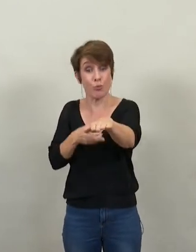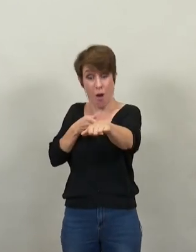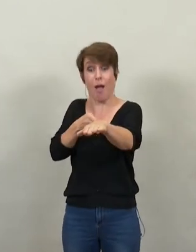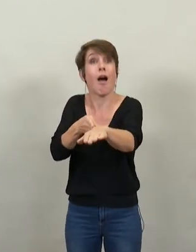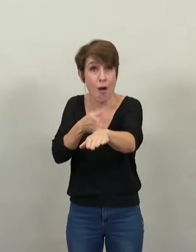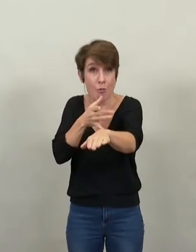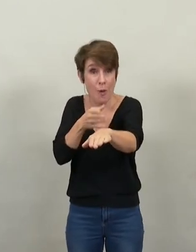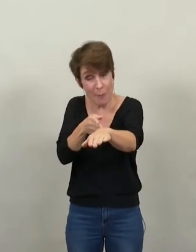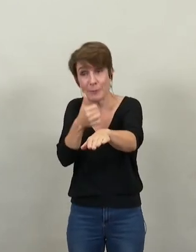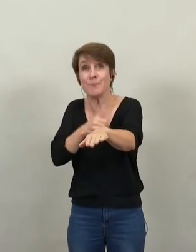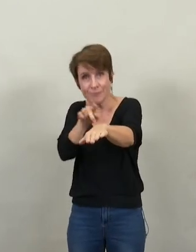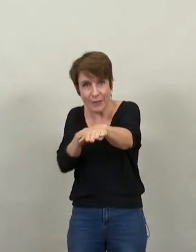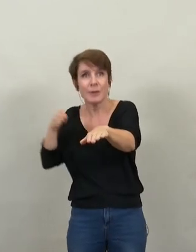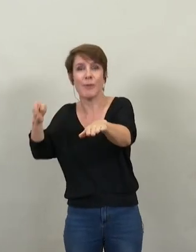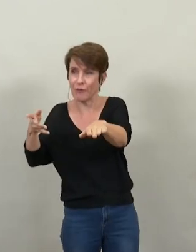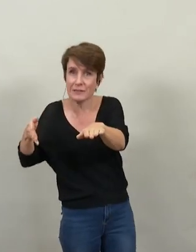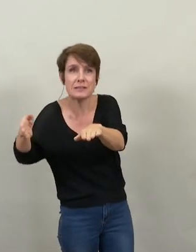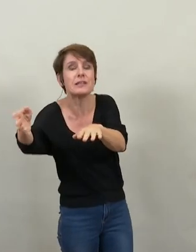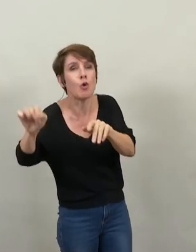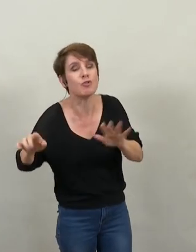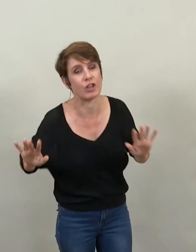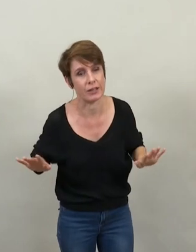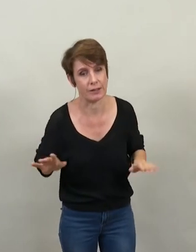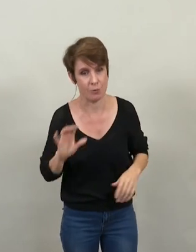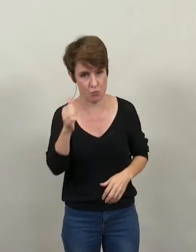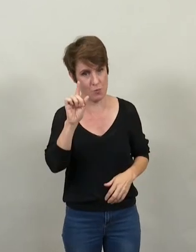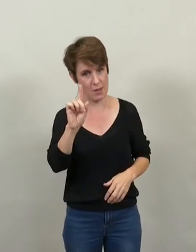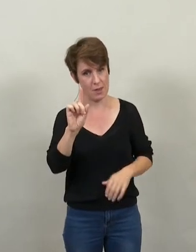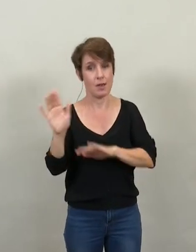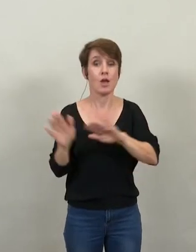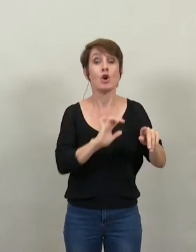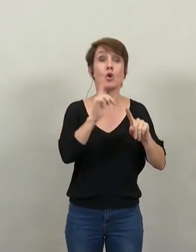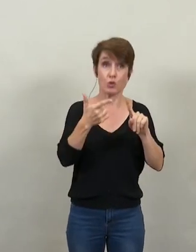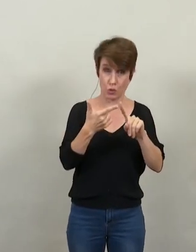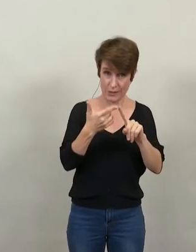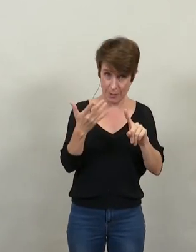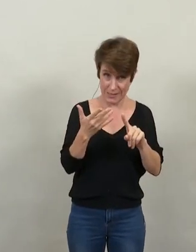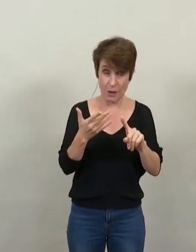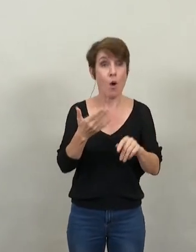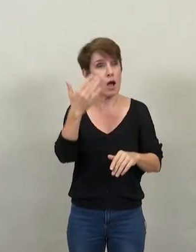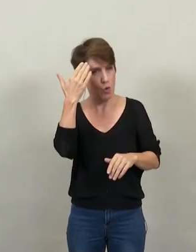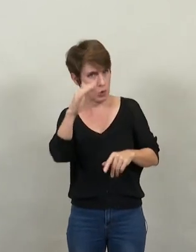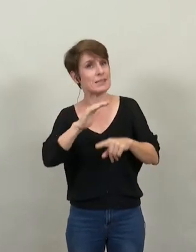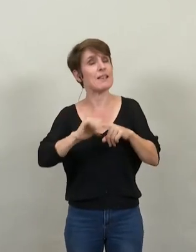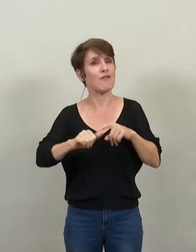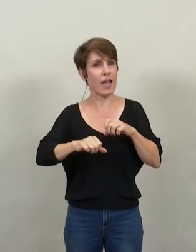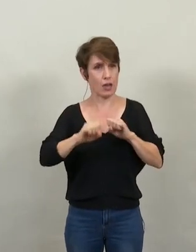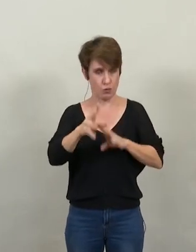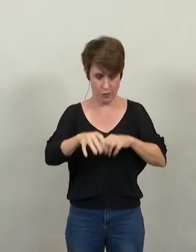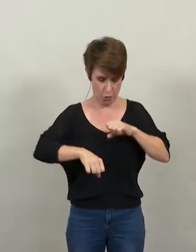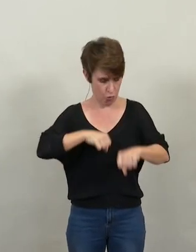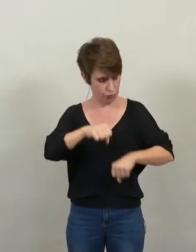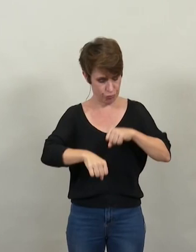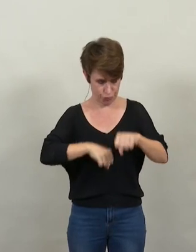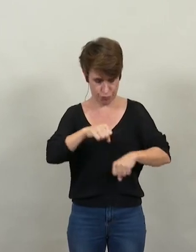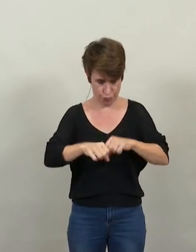sécurité voilà ça c'est la première chose la deuxième chose il y a savoir faire du vélo et il à savoir rouler en sécurité sur un espace